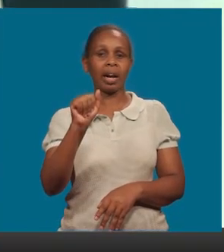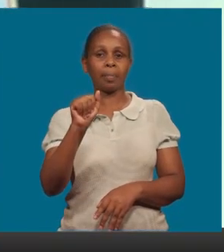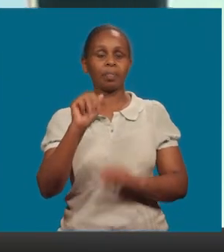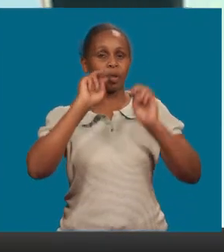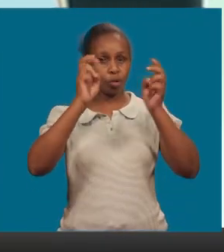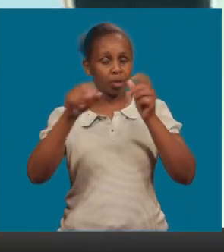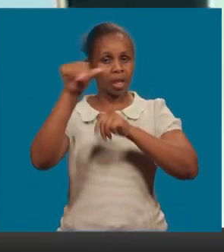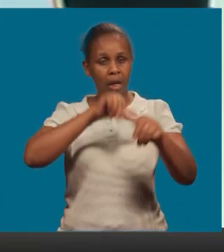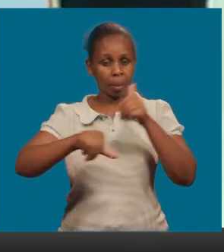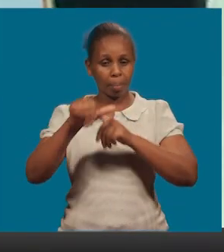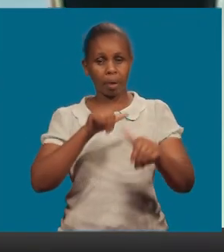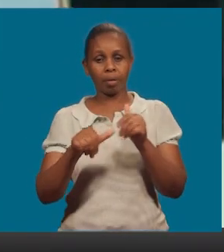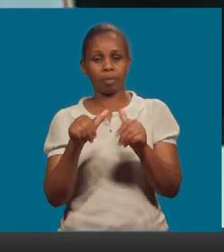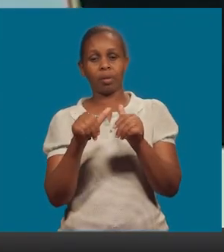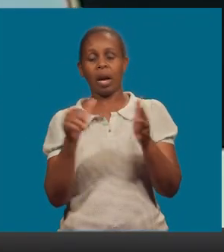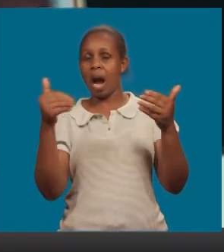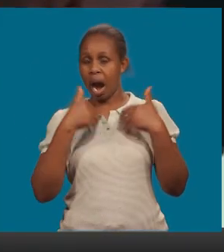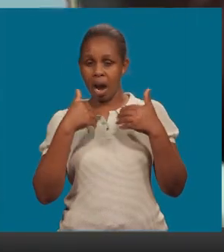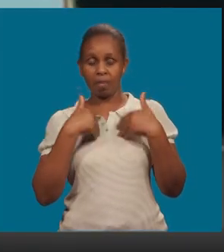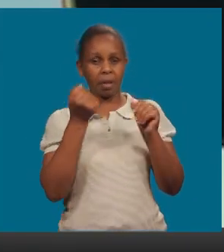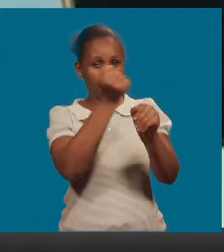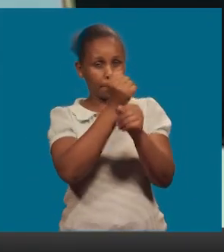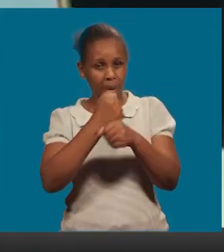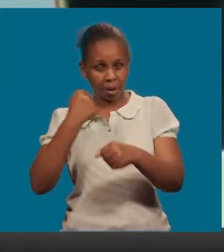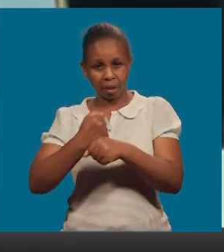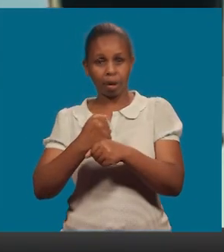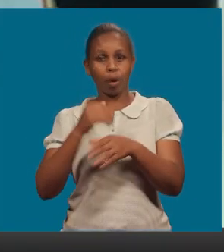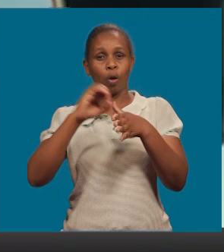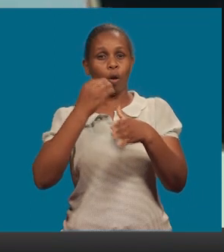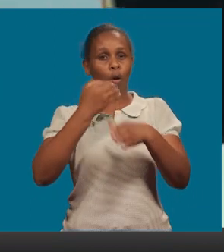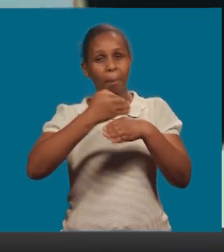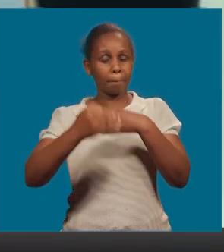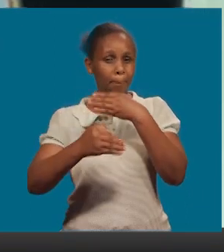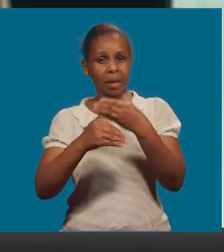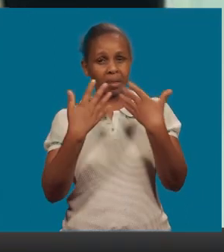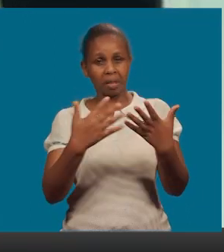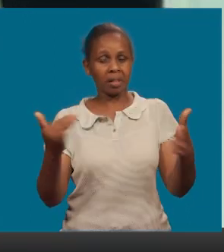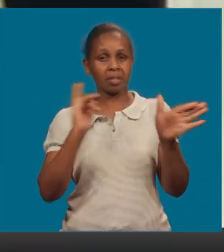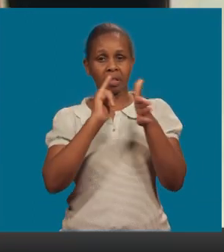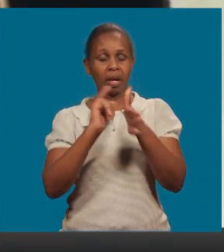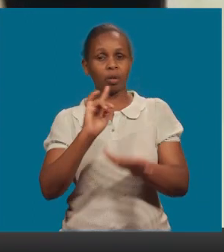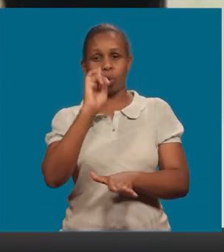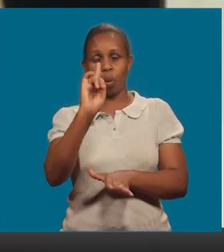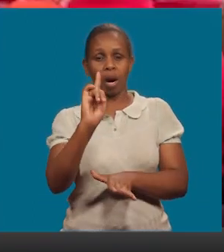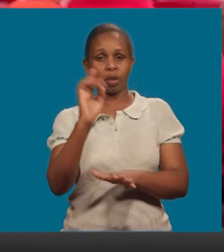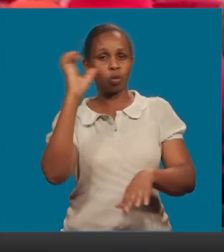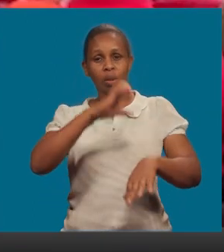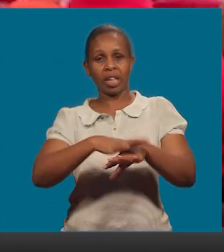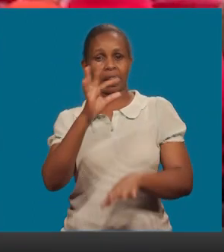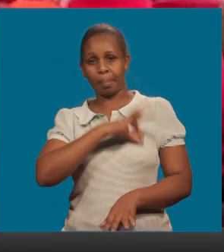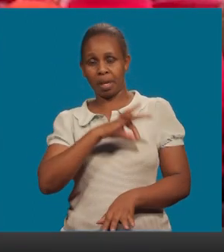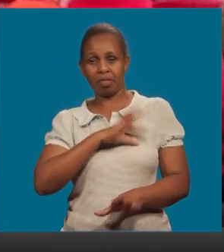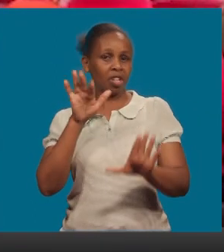Karakana ni shughuli ya kazi ya mikono ya kumpa mmoja maarifa ya kuunda ama kutengeneza vifaa vya kumwezesha mmoja kupata